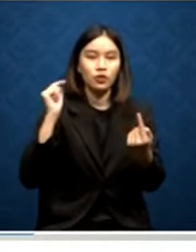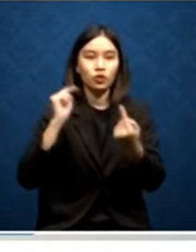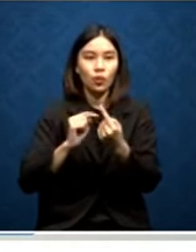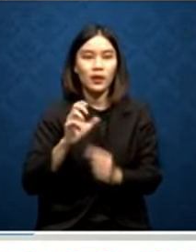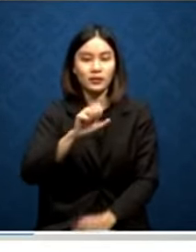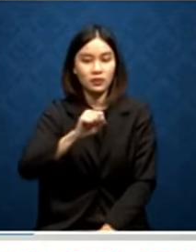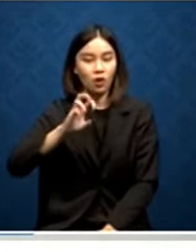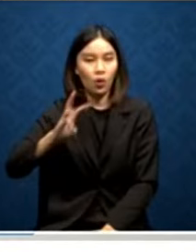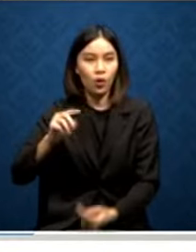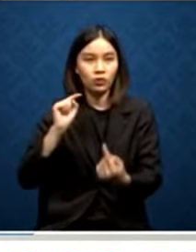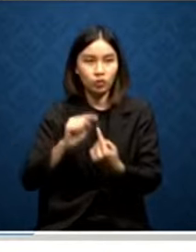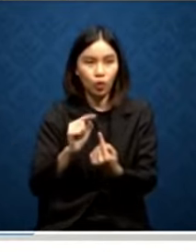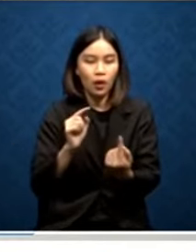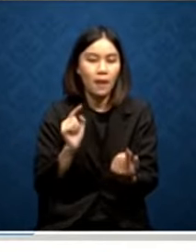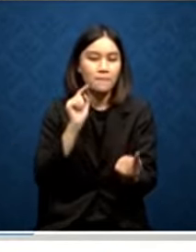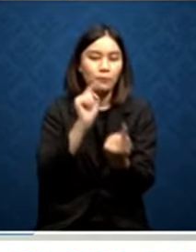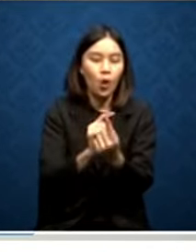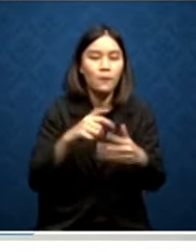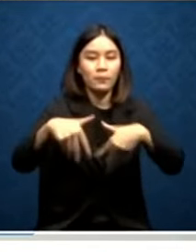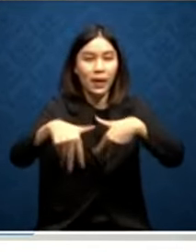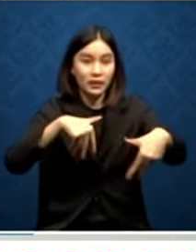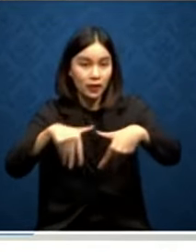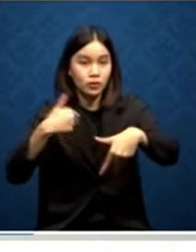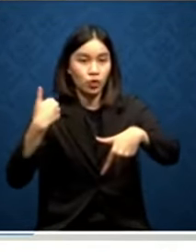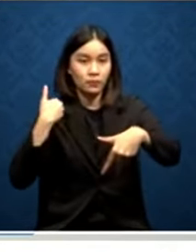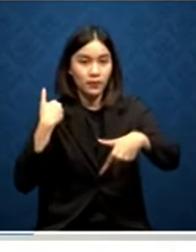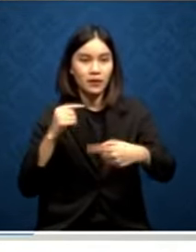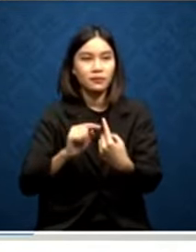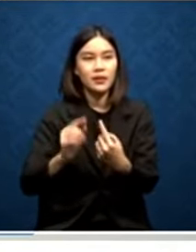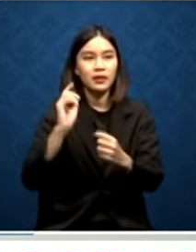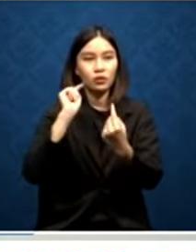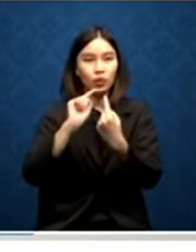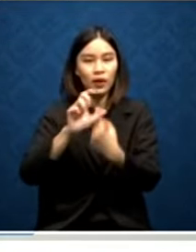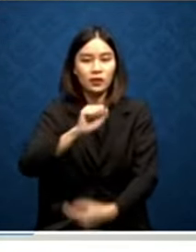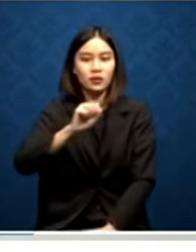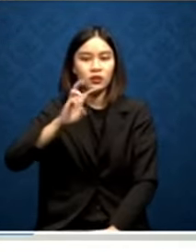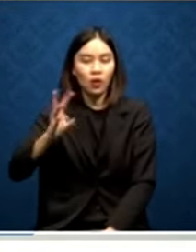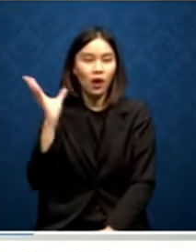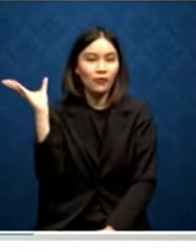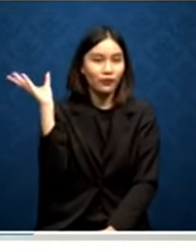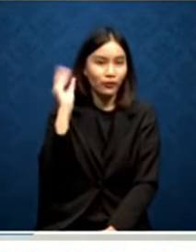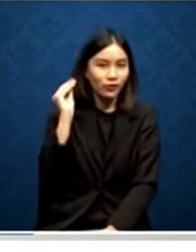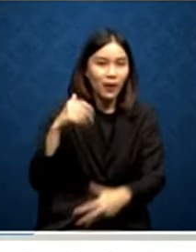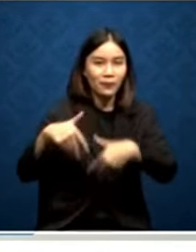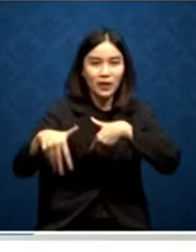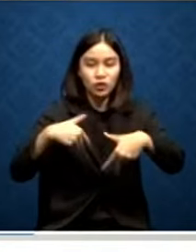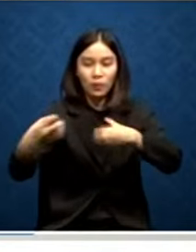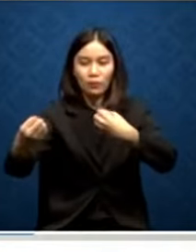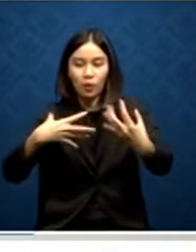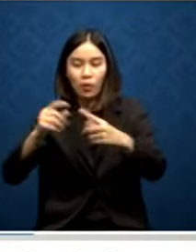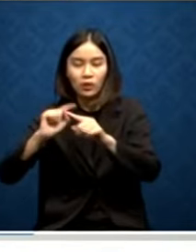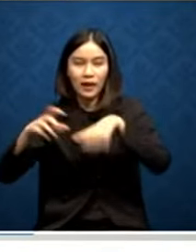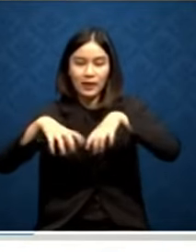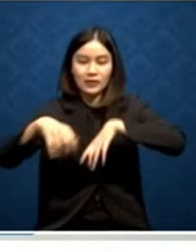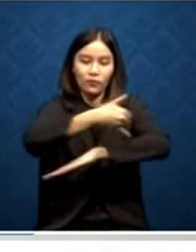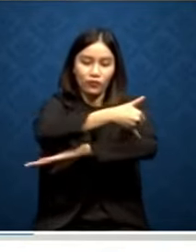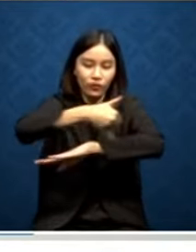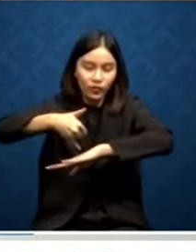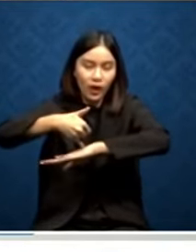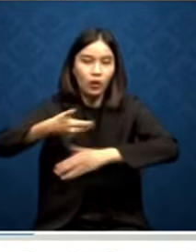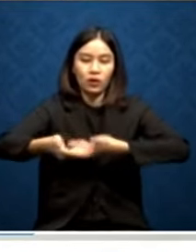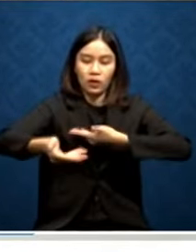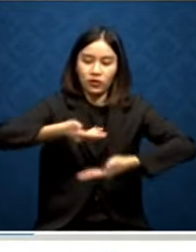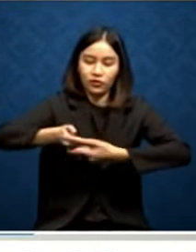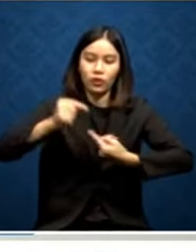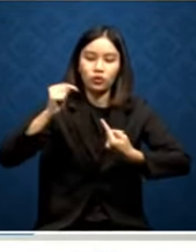ฒิสภาเชิงรุกเข้าหาประชาชนโดยจัดรายการสว.ฟังเสียงประชาชนเราจะจัดเวทีสังสรรค์เสวน